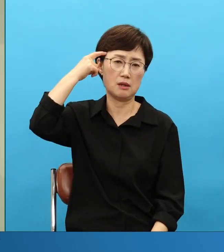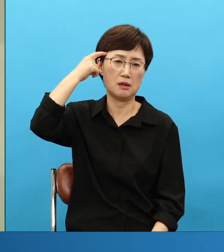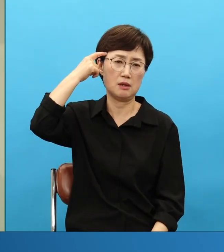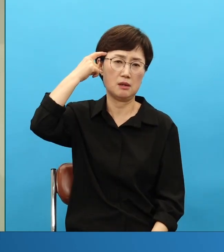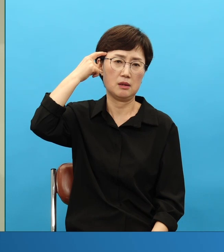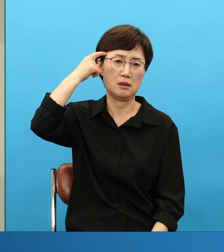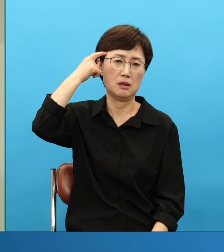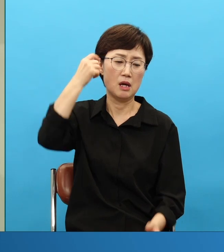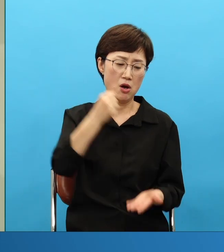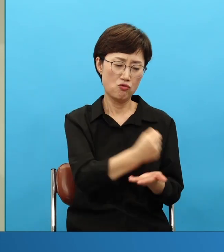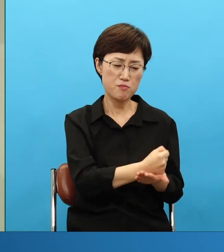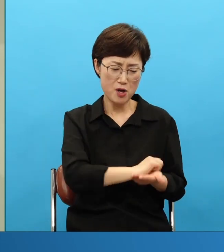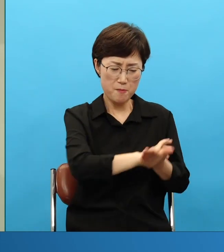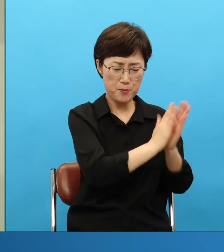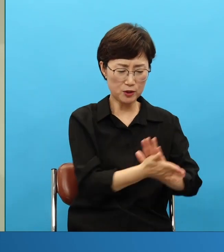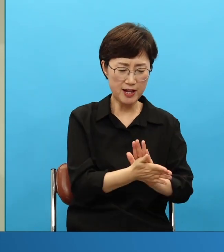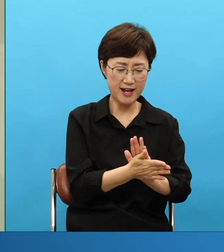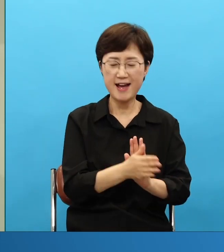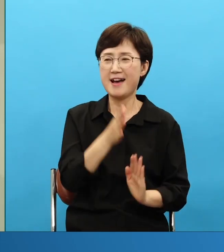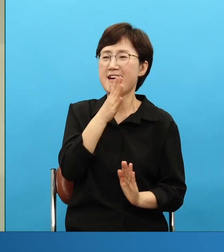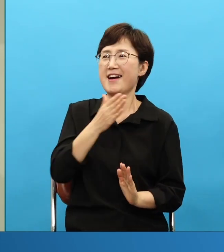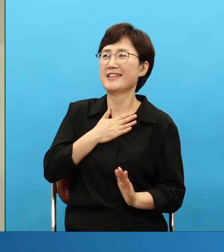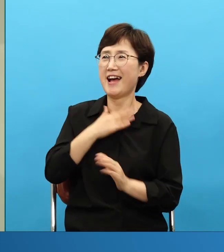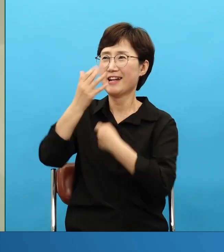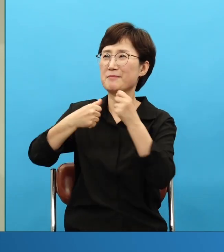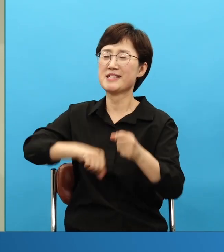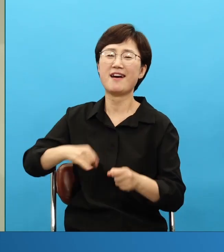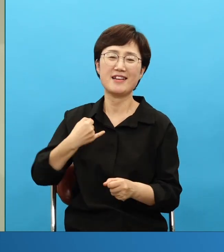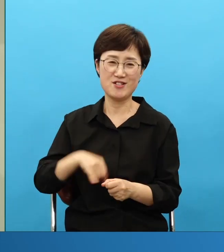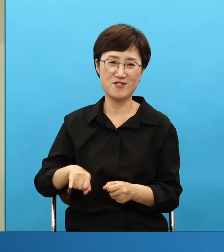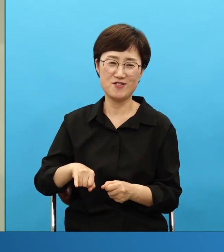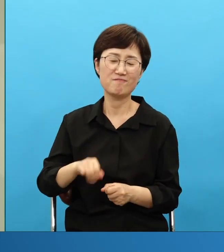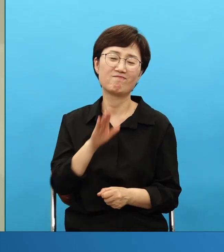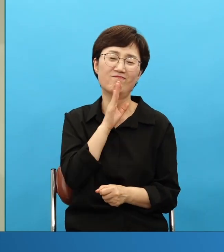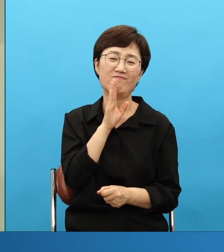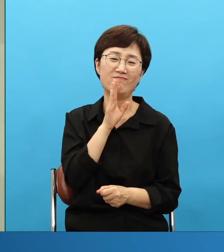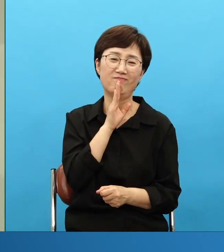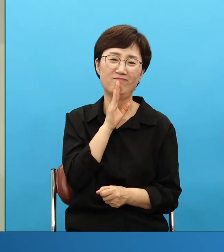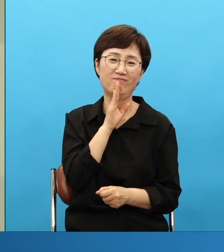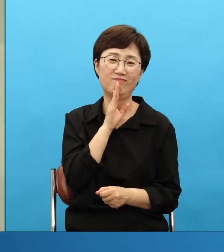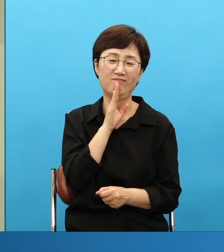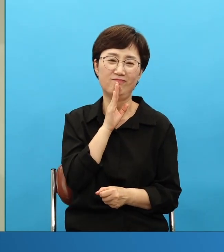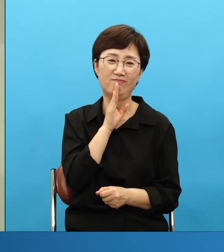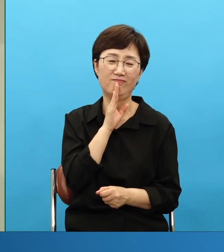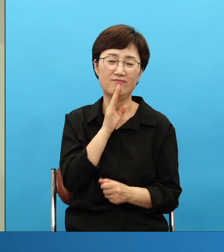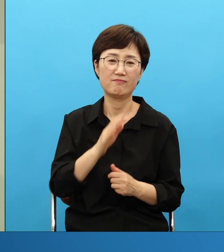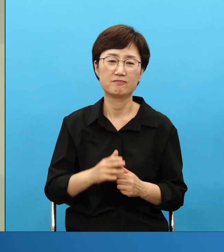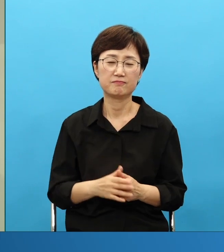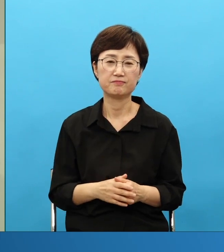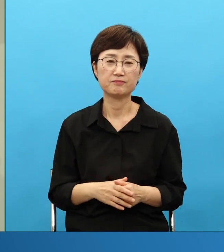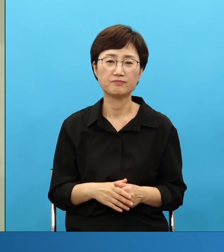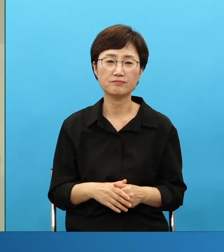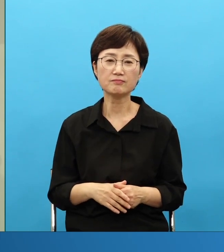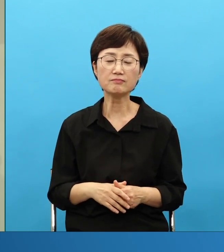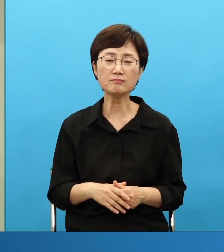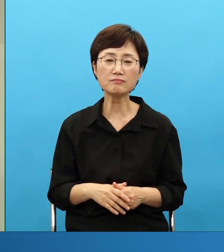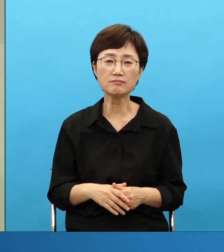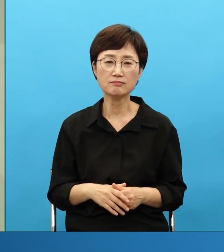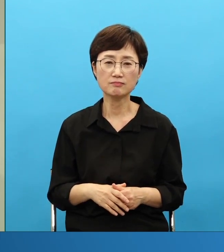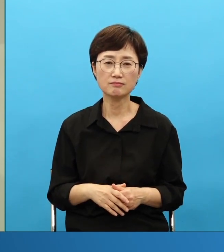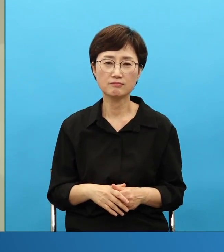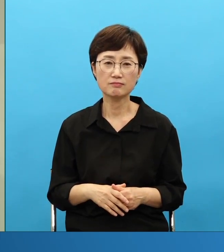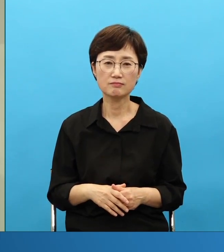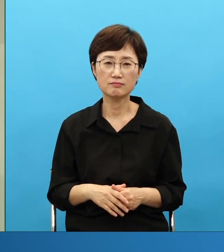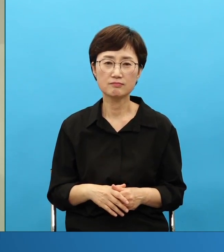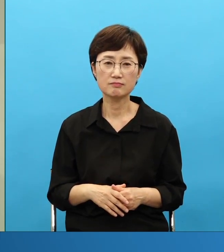보고 그렇게 말을 합니까? They're always saying 잘 ridiculous 감사합니다 things. 이래 될 건데. They're always saying ridiculous things, always going back to the law. How could they say it to Peter? They should rather be thankful to